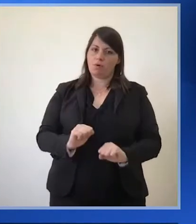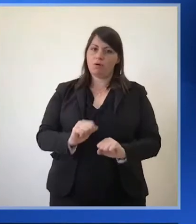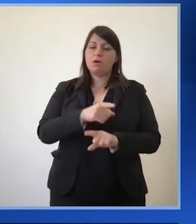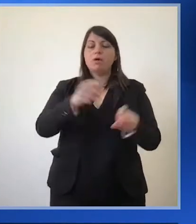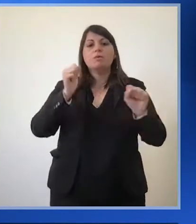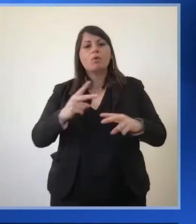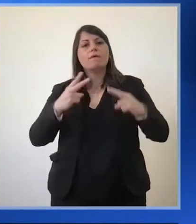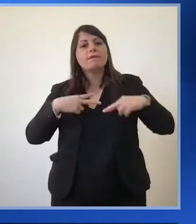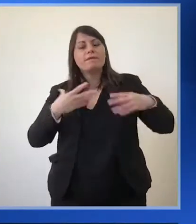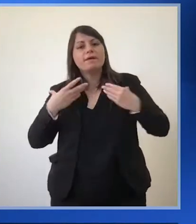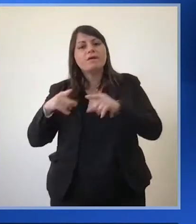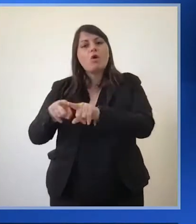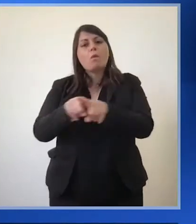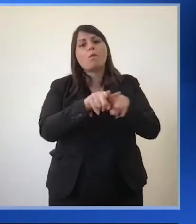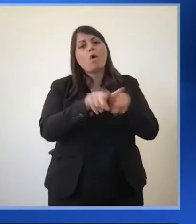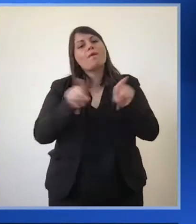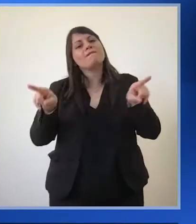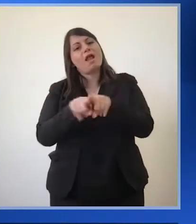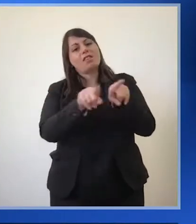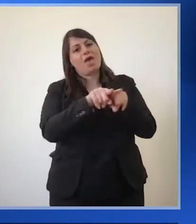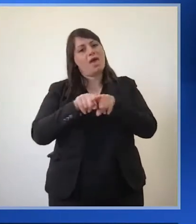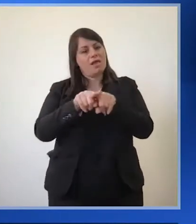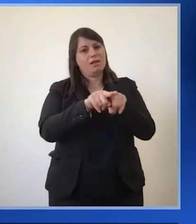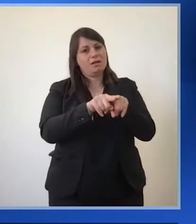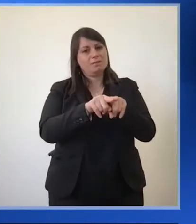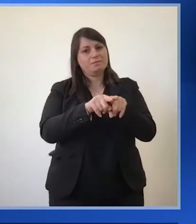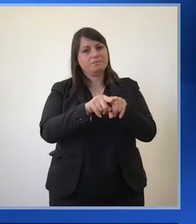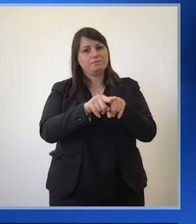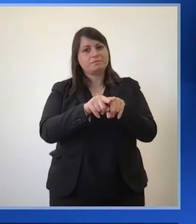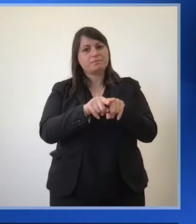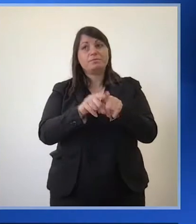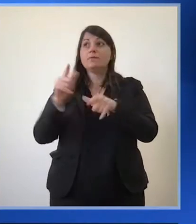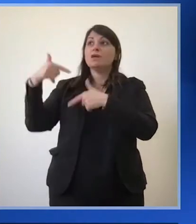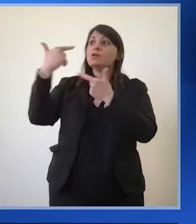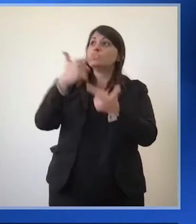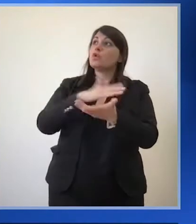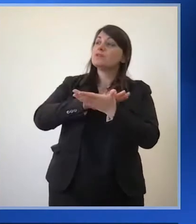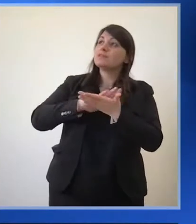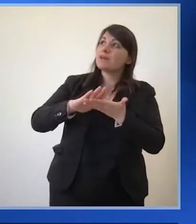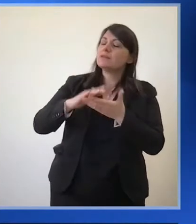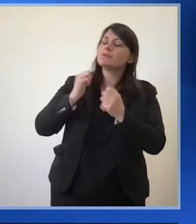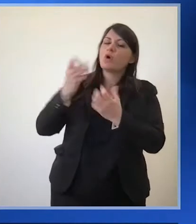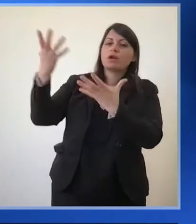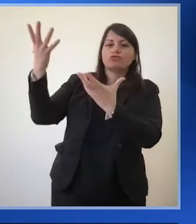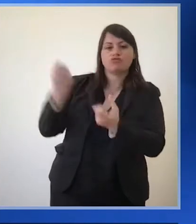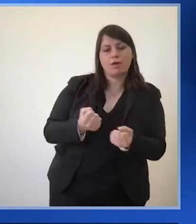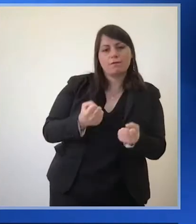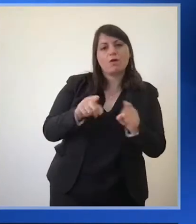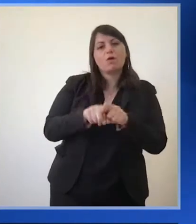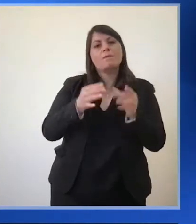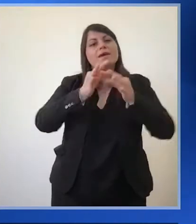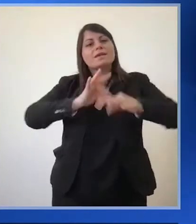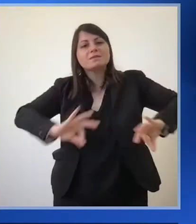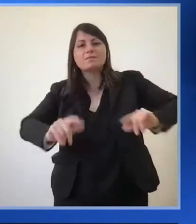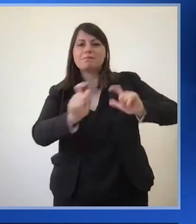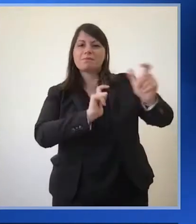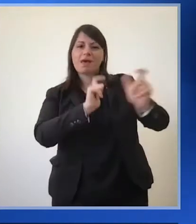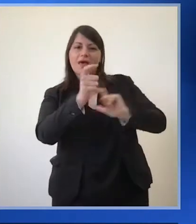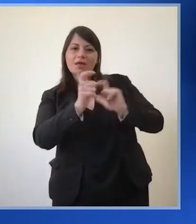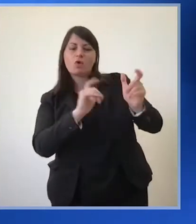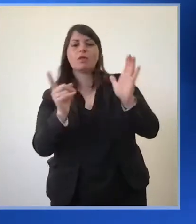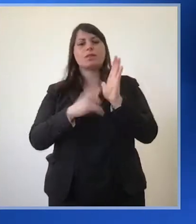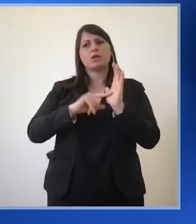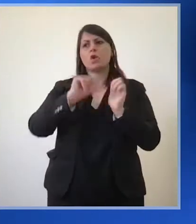fraternità e accedere con libertà ai luoghi santi nel rispetto reciproco dei diritti di